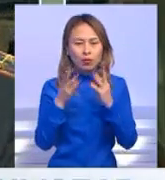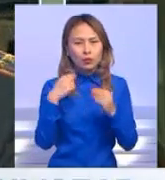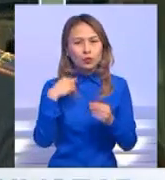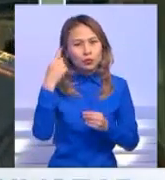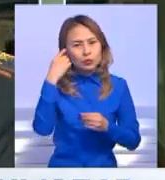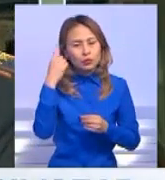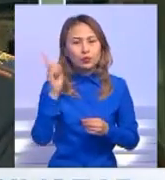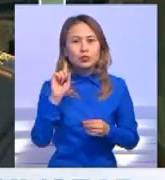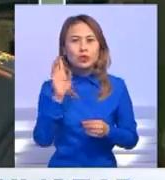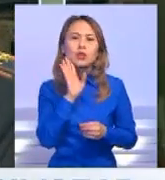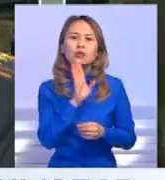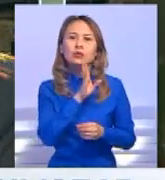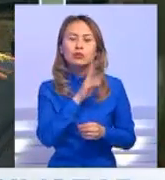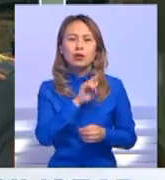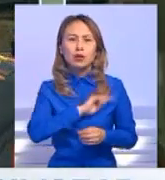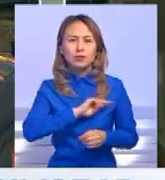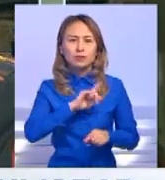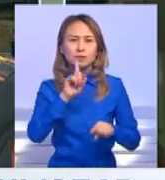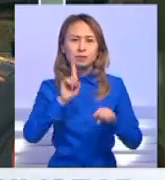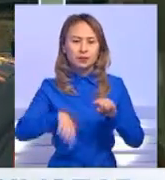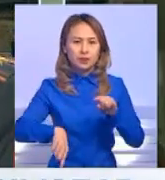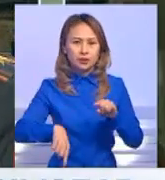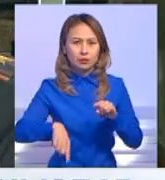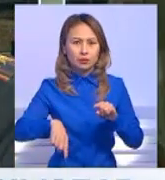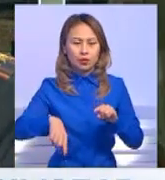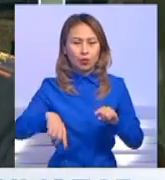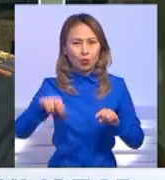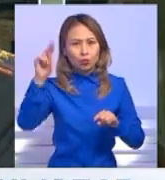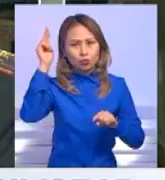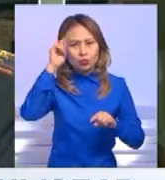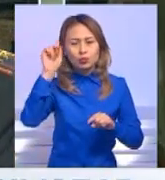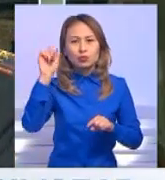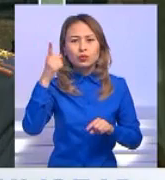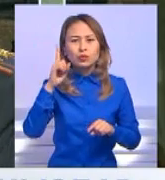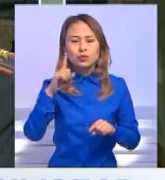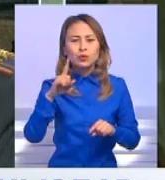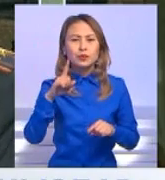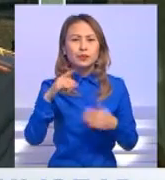менің ойым бойынша әйел қызметкерлер тезірек үйренгіш. Өйткені ол қызметкерлер